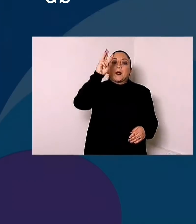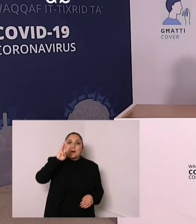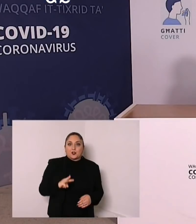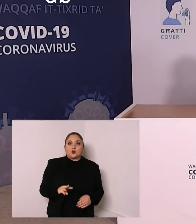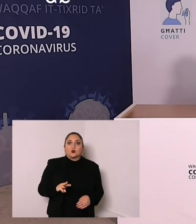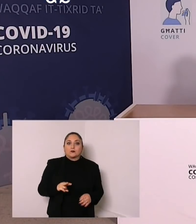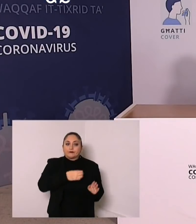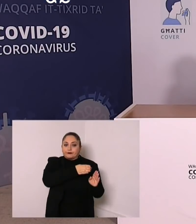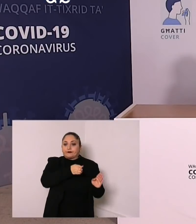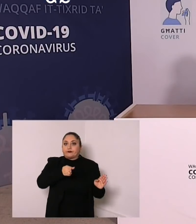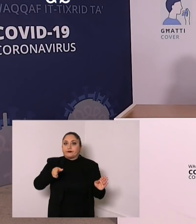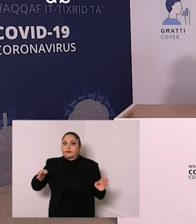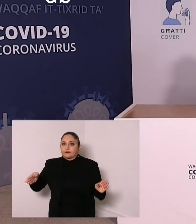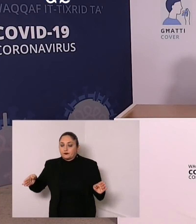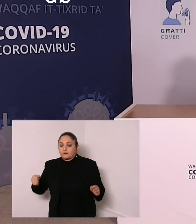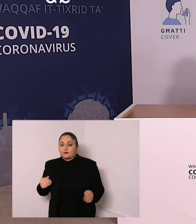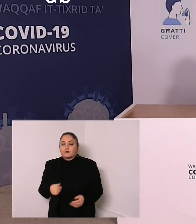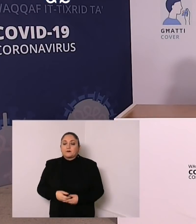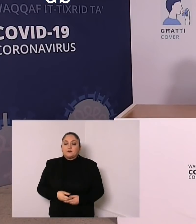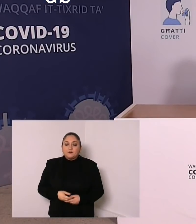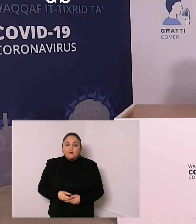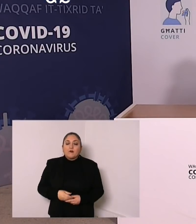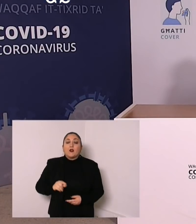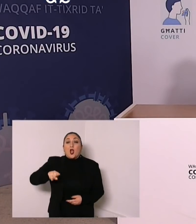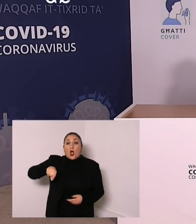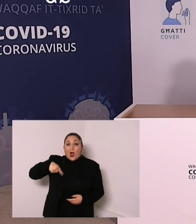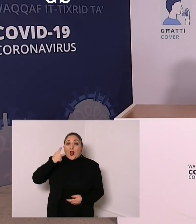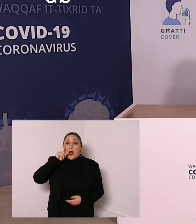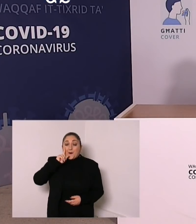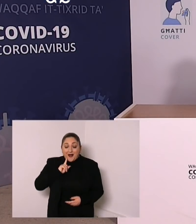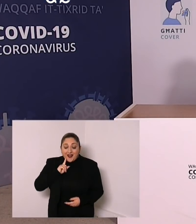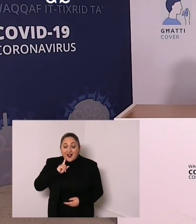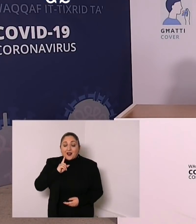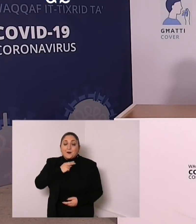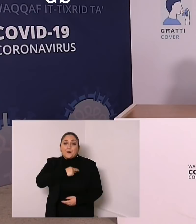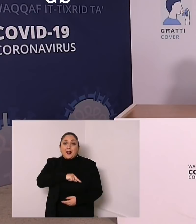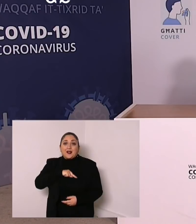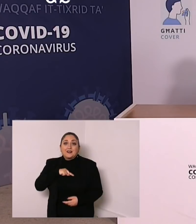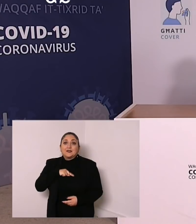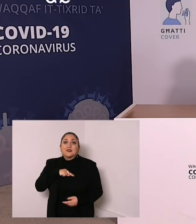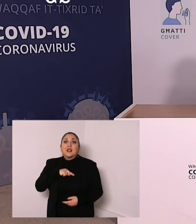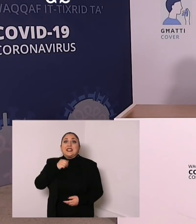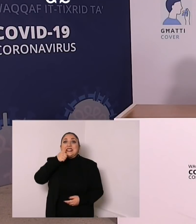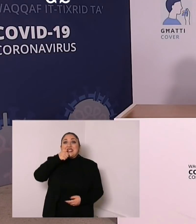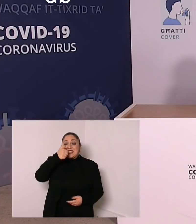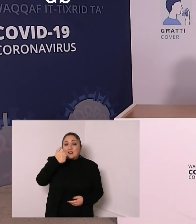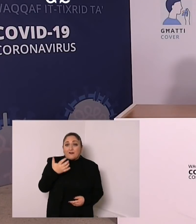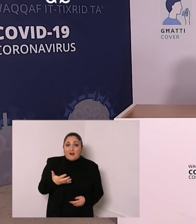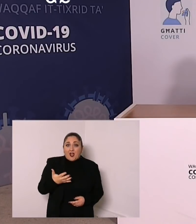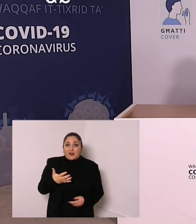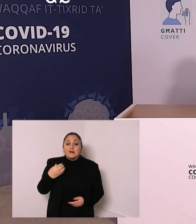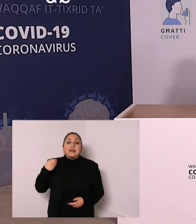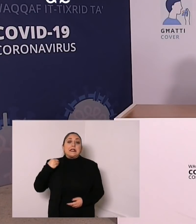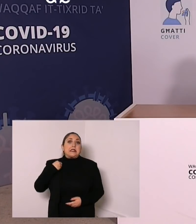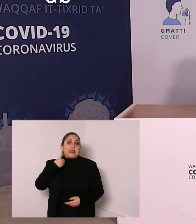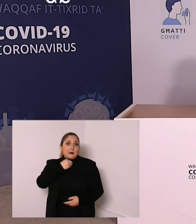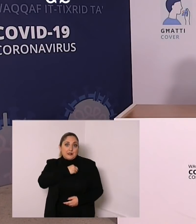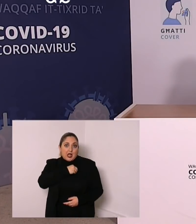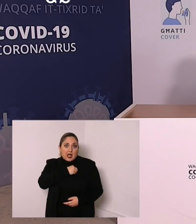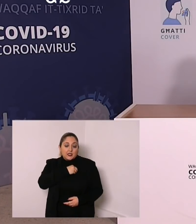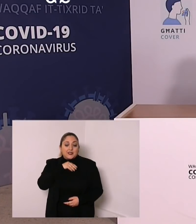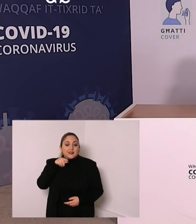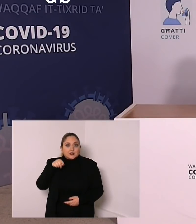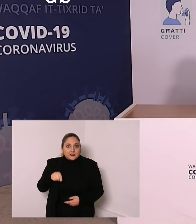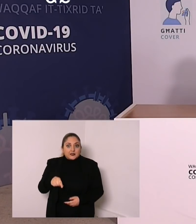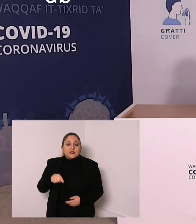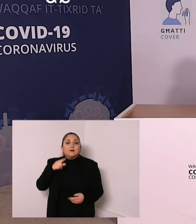Marzu. Kellna mara Maltija oħra ta' 65 sena li kienet qiegħda Mater Dei u